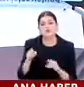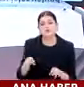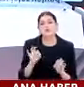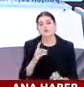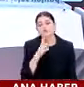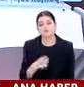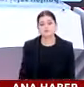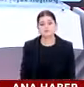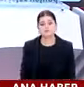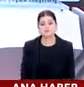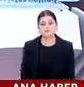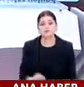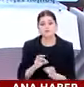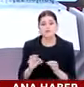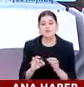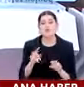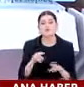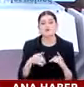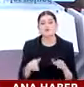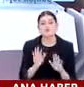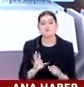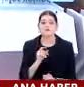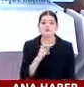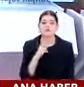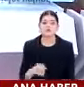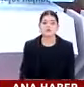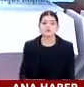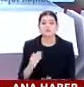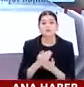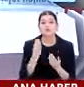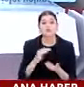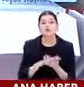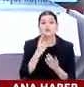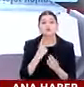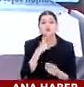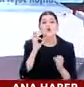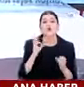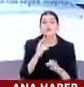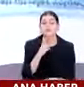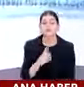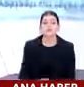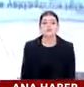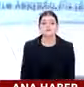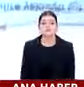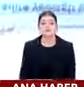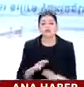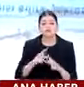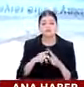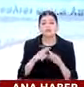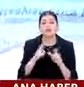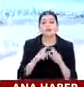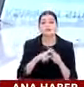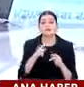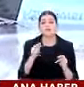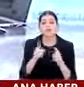parametre açıkçası ekonomi açısından bu yüzden nasıl belirleneceği önemli O yüzden yeni katsayısı hesaplansın diyoruz hesaba